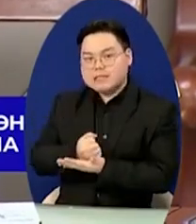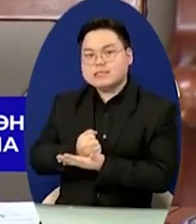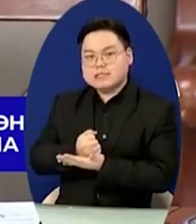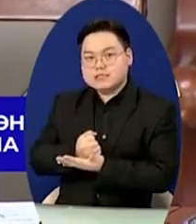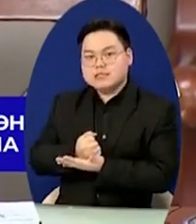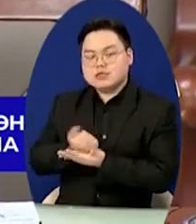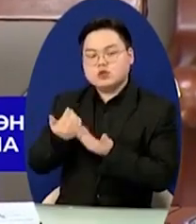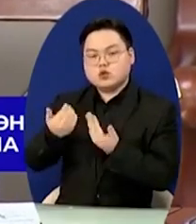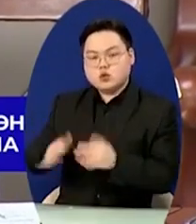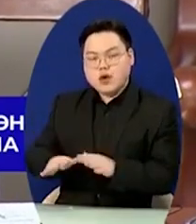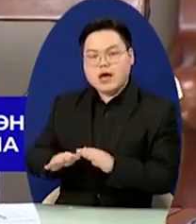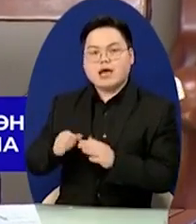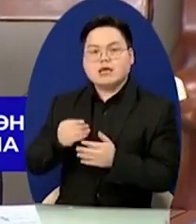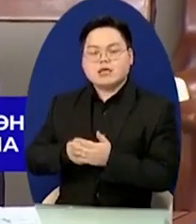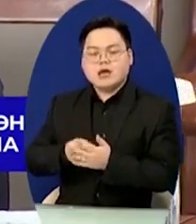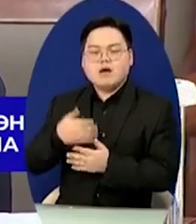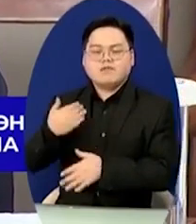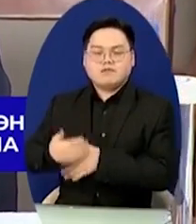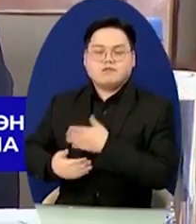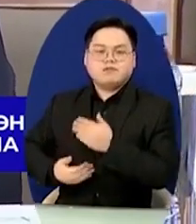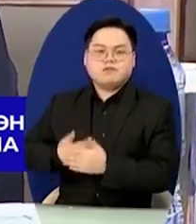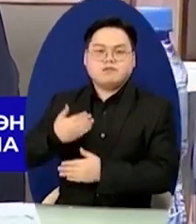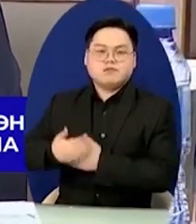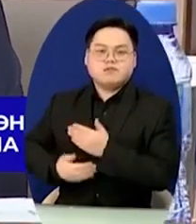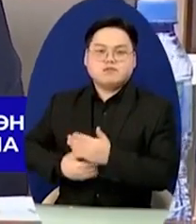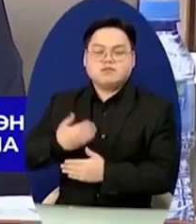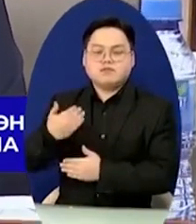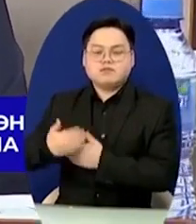Тэгээд янз бүрийн болж явж явж байгаа сая